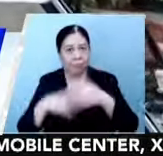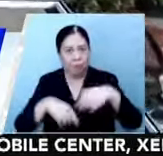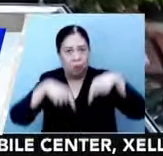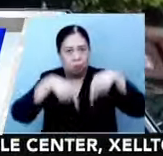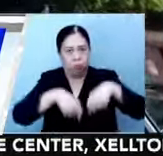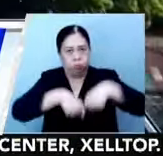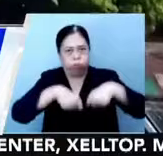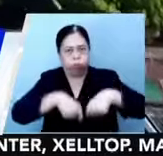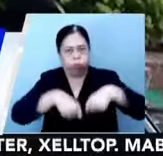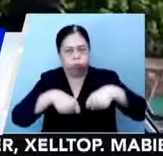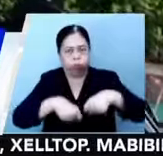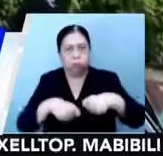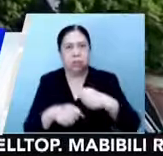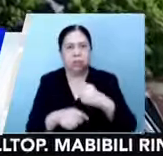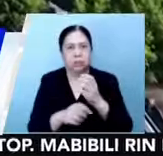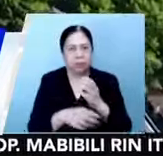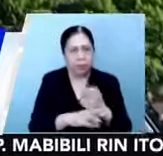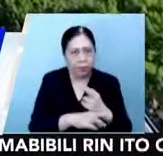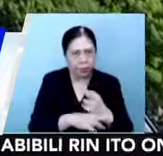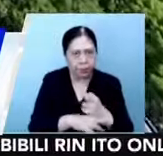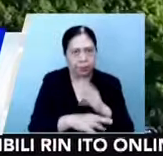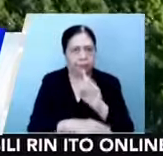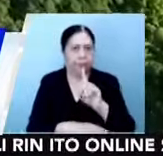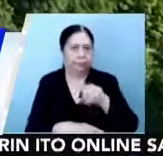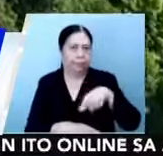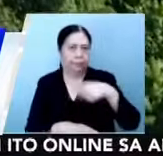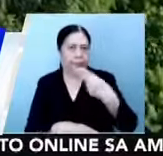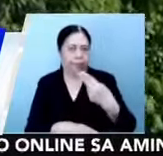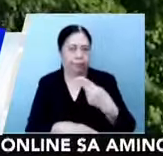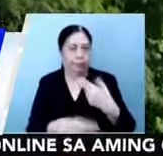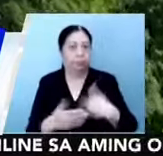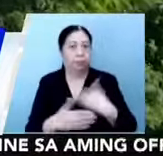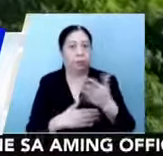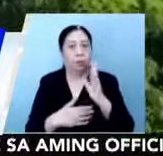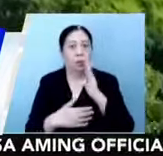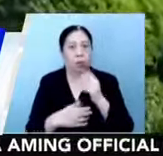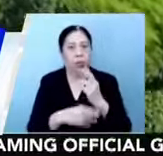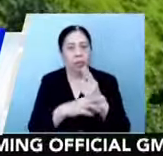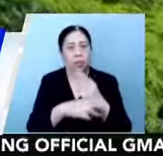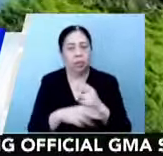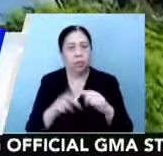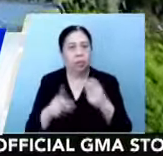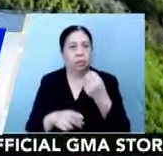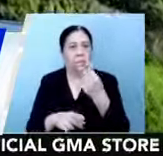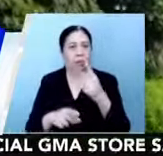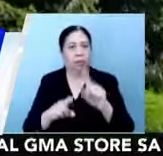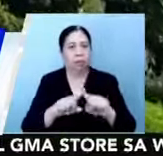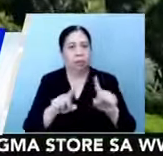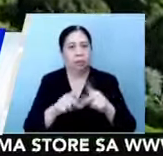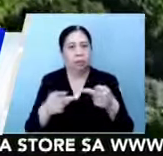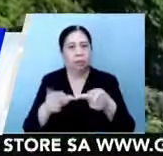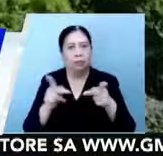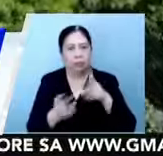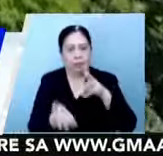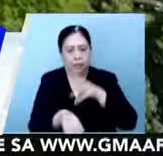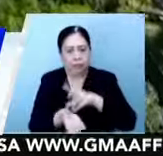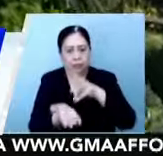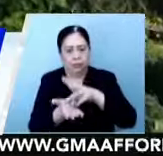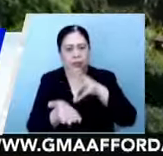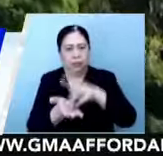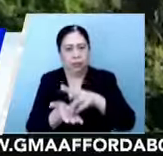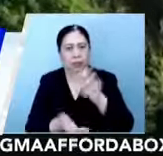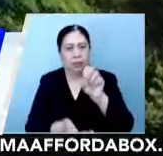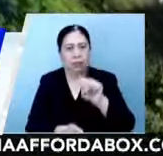ito ng DPWH. Bukod dito, magkakaroon din ng road repair sa 13 iba pang lugar sa EDSA. San Mateo Road,